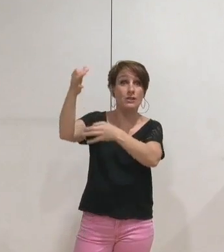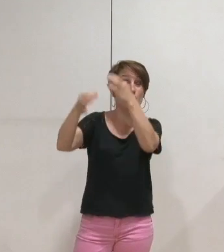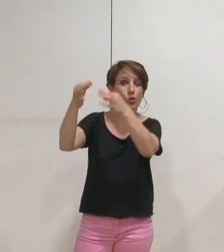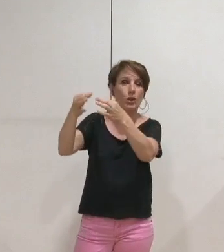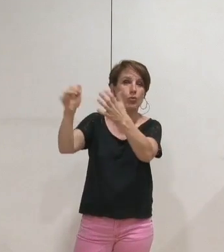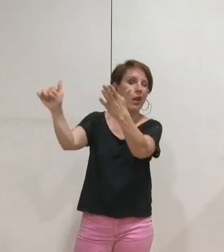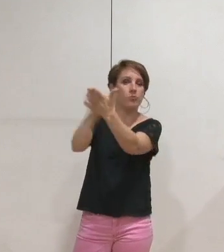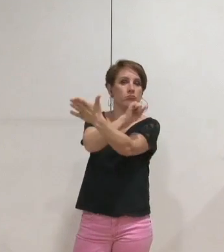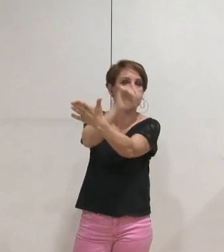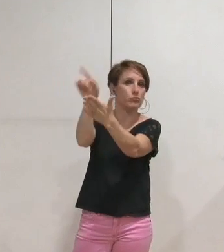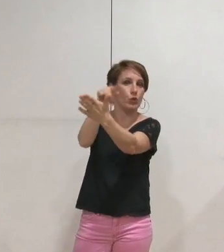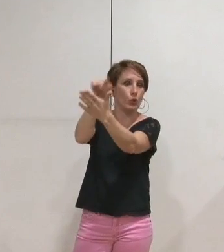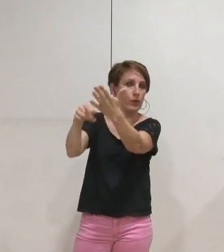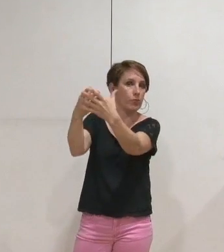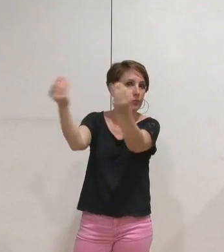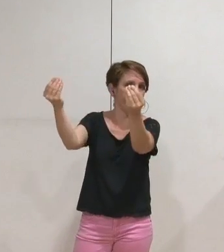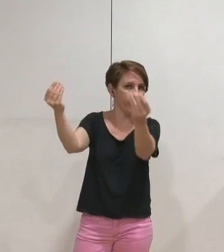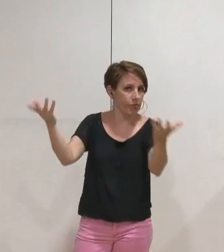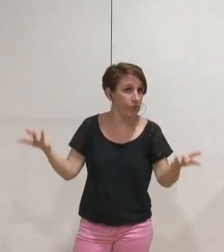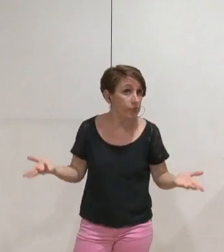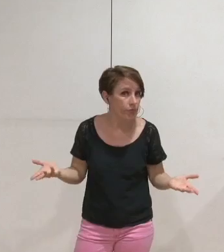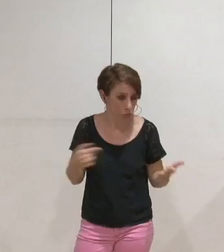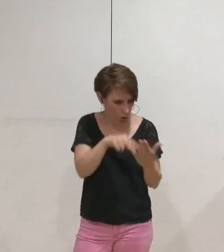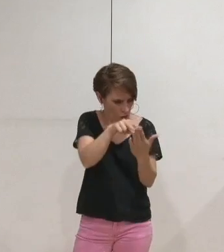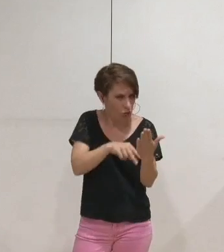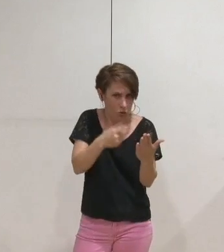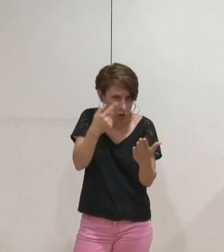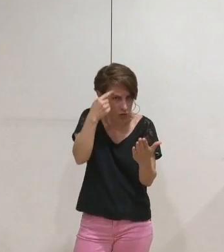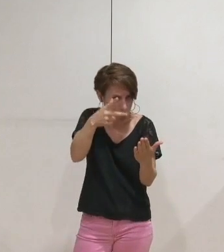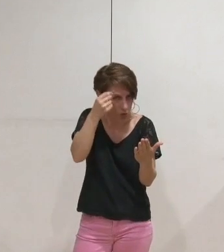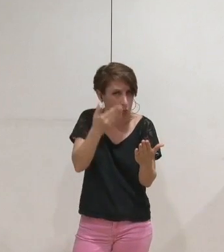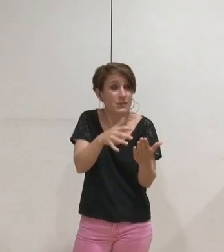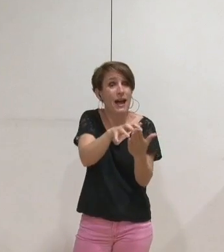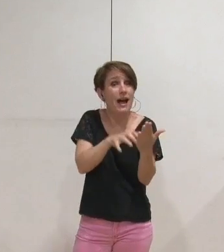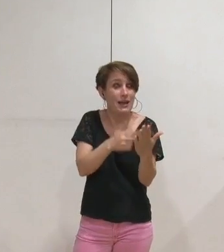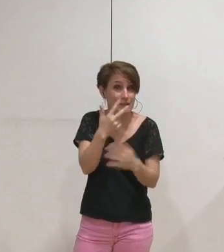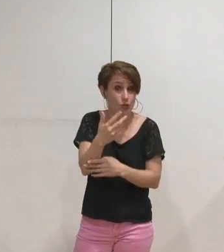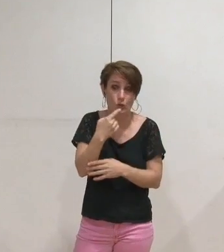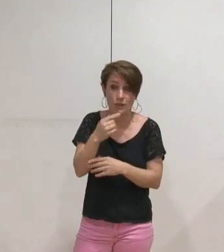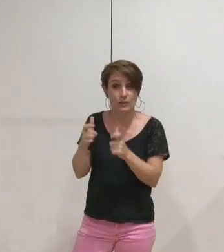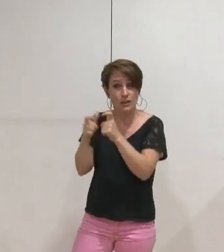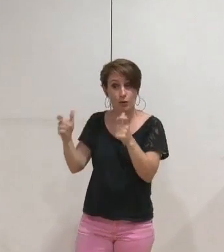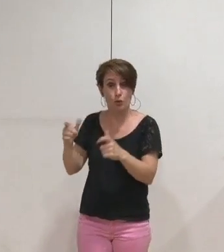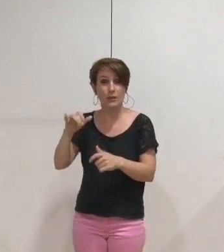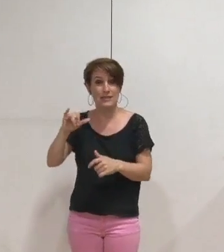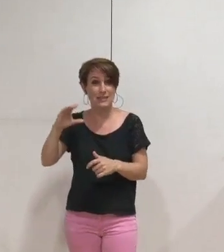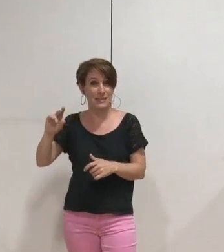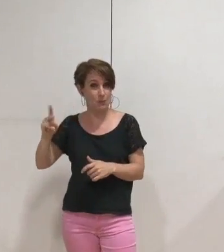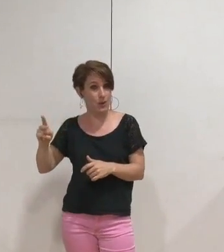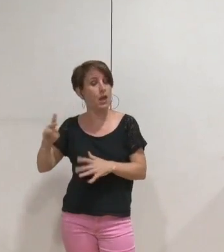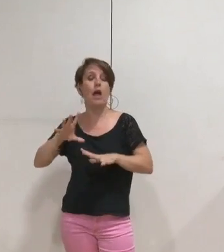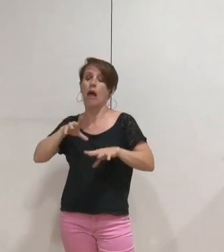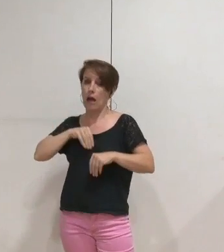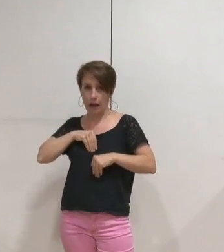des un des éléments des engagements que doit prendre l'article 3 rénonciation de la SARL ICP donc qui s'engage